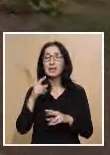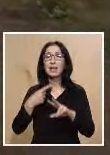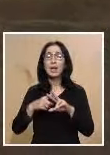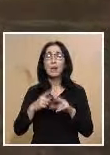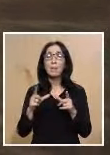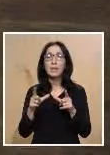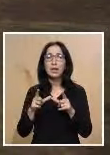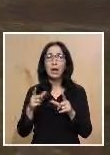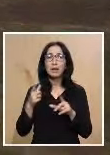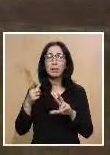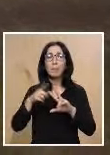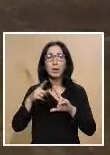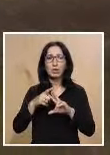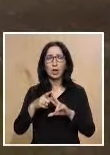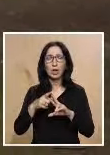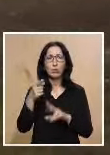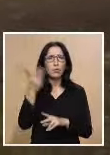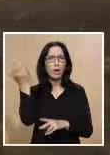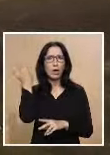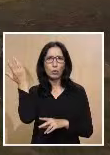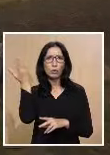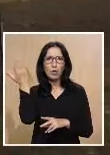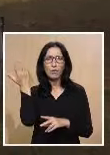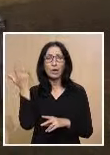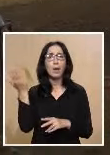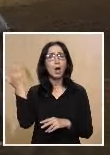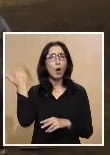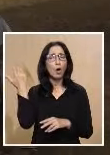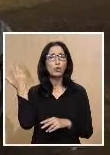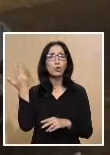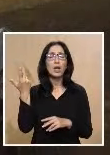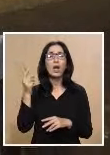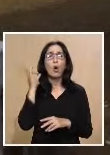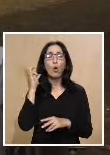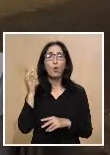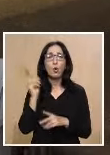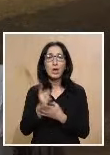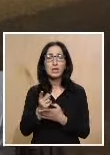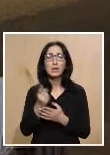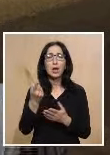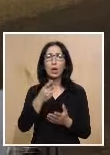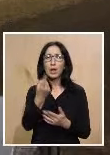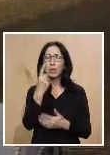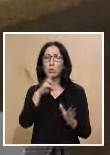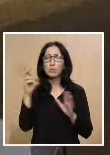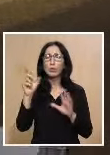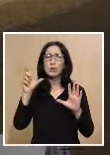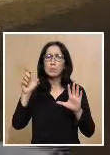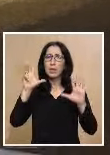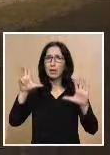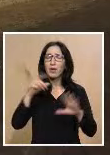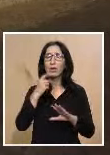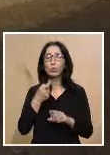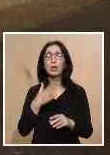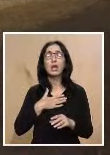От негово време е това нещо. Значи, още преди указа от 1879